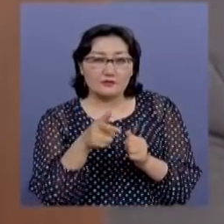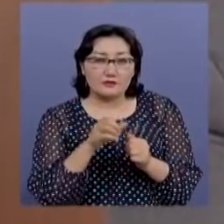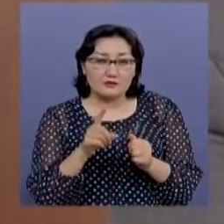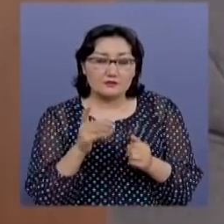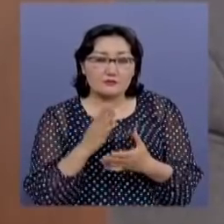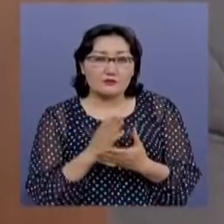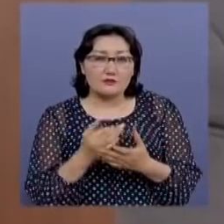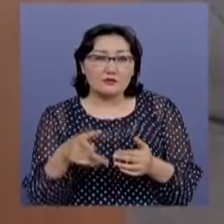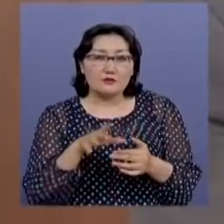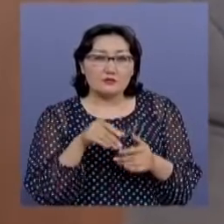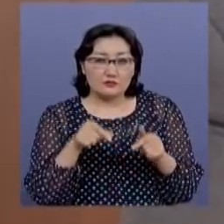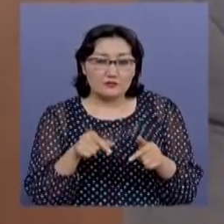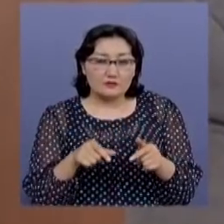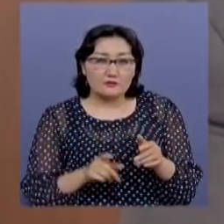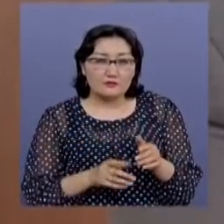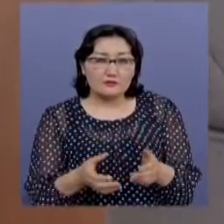газ.